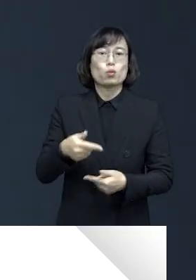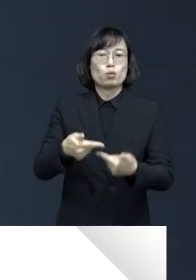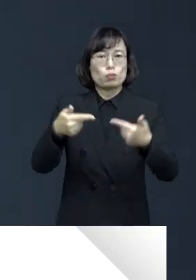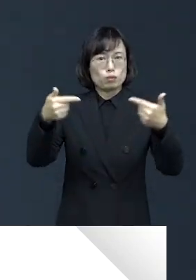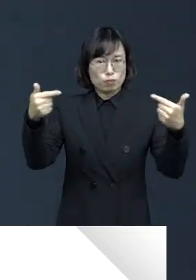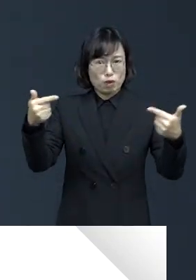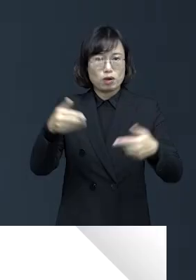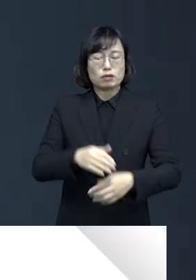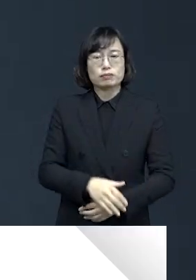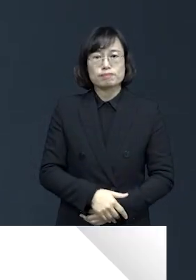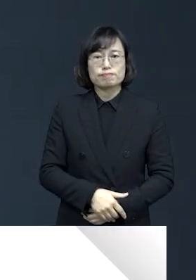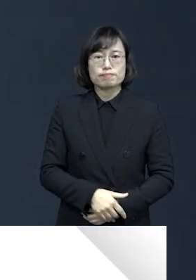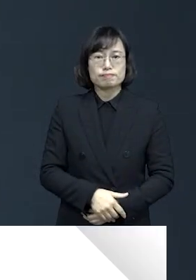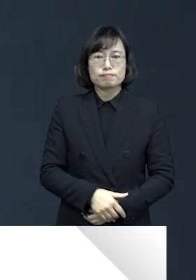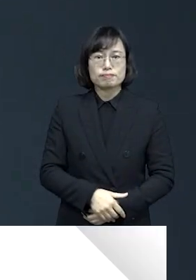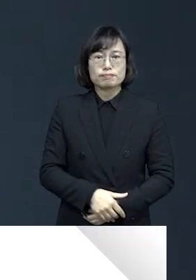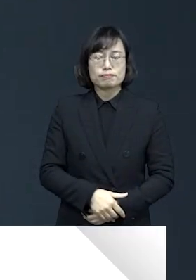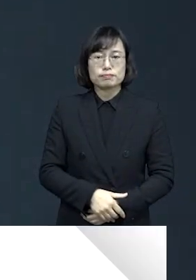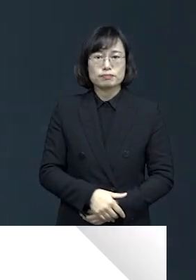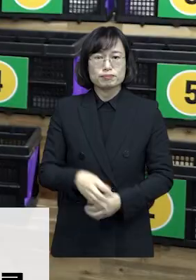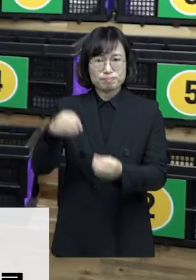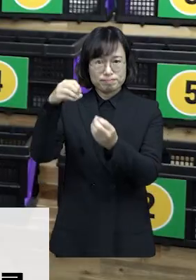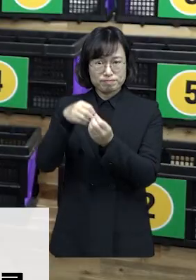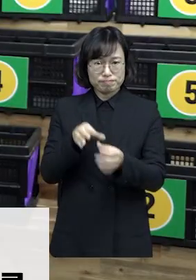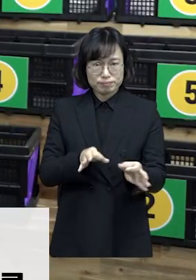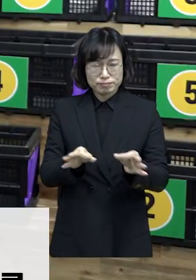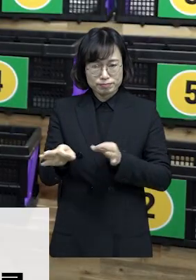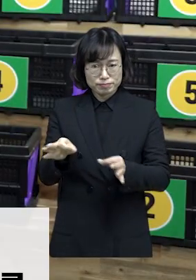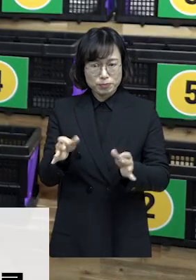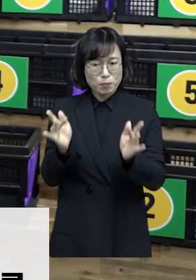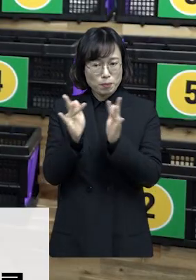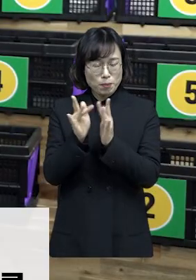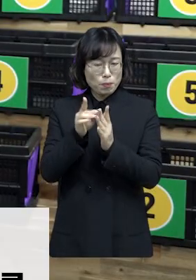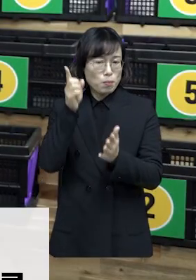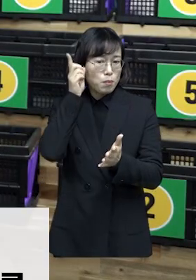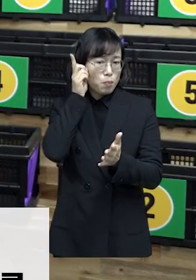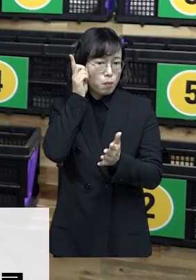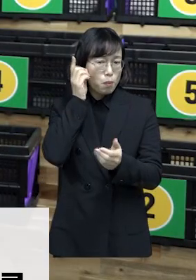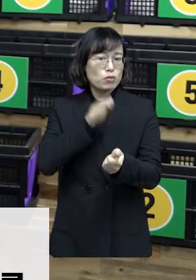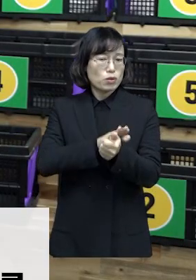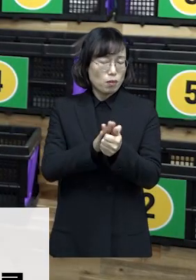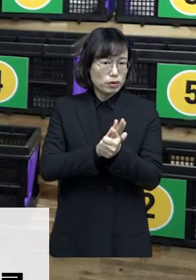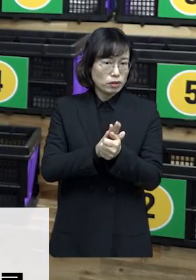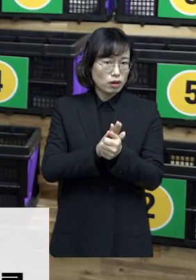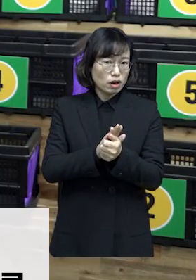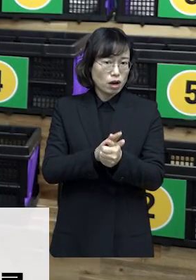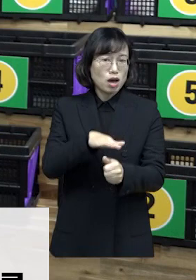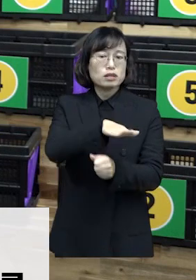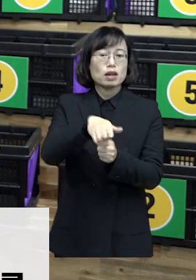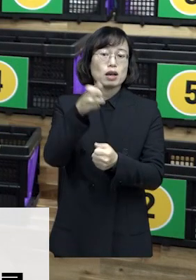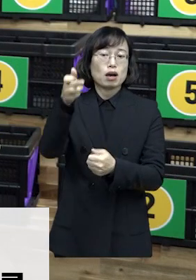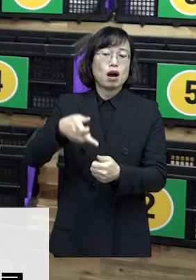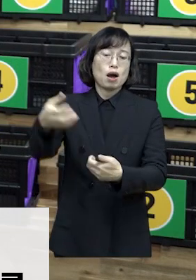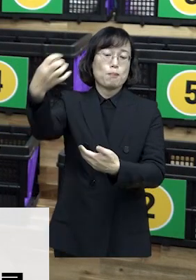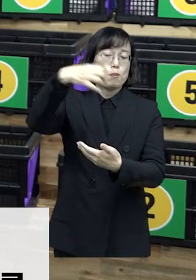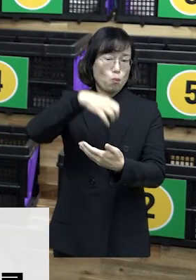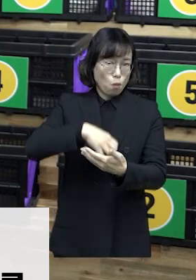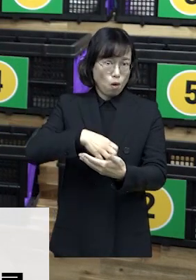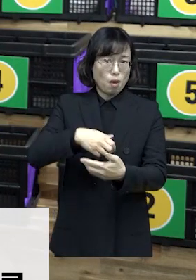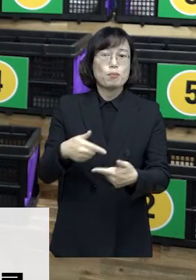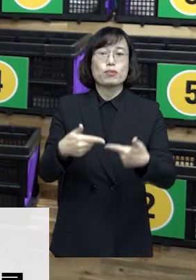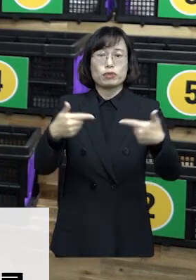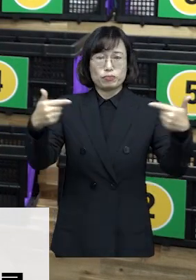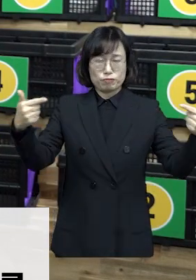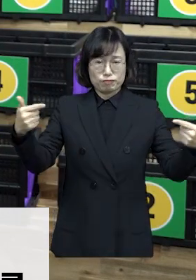2,500원에서 거리에 따라 달리 적용됩니다. 전통시장의 온라인 장보기 서비스가 지역사랑 상품권인